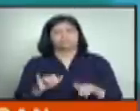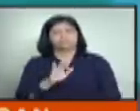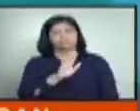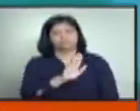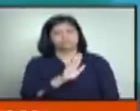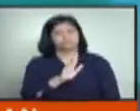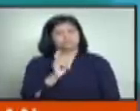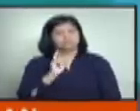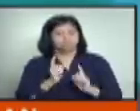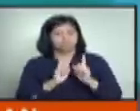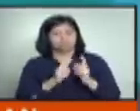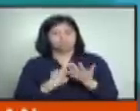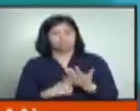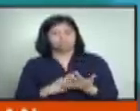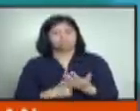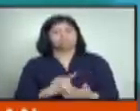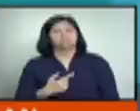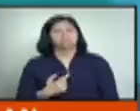pong usapan.